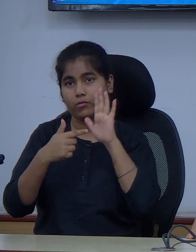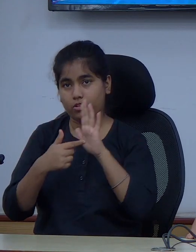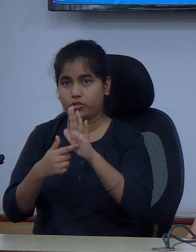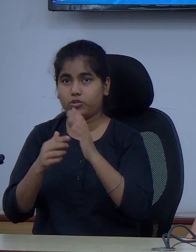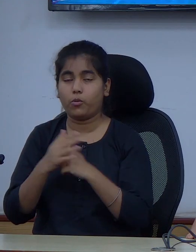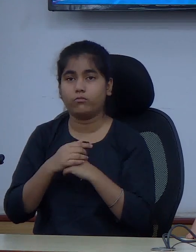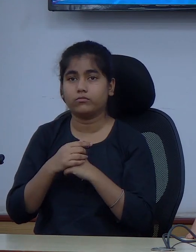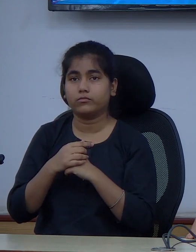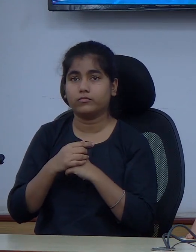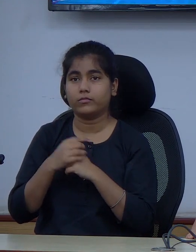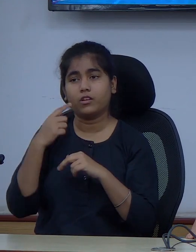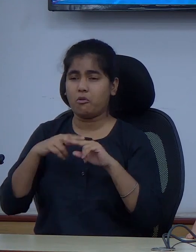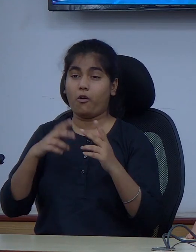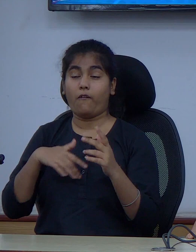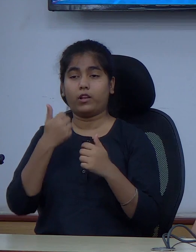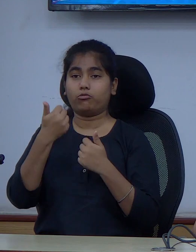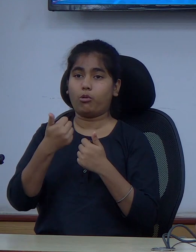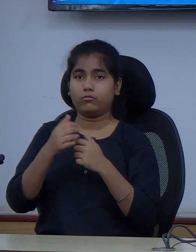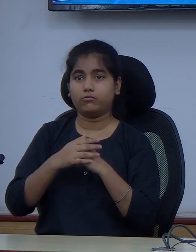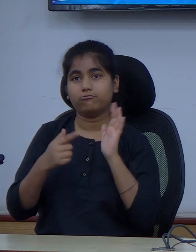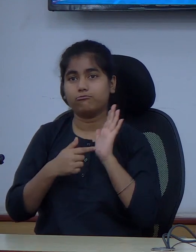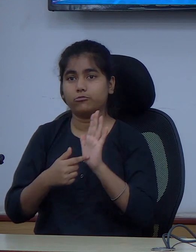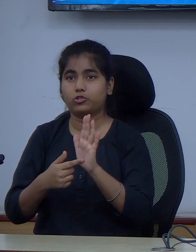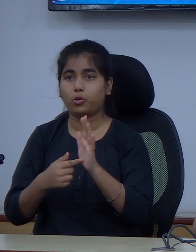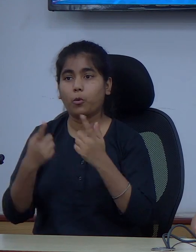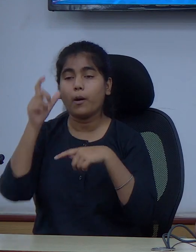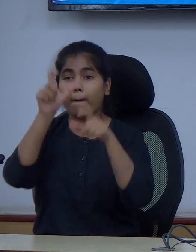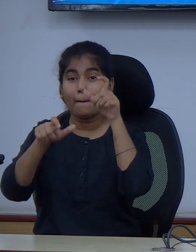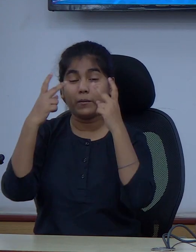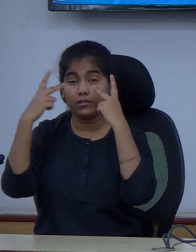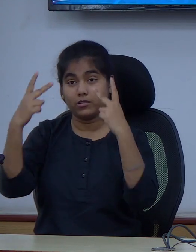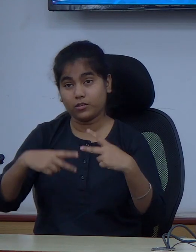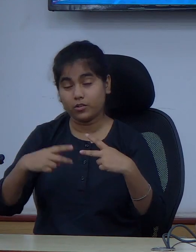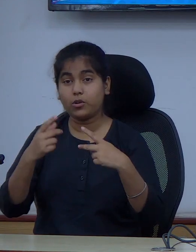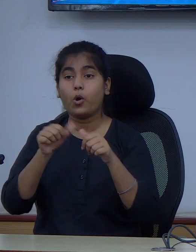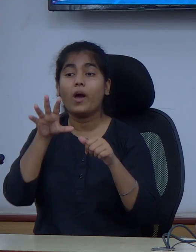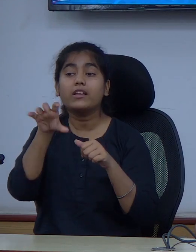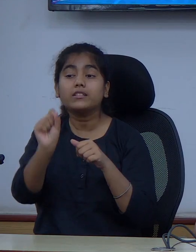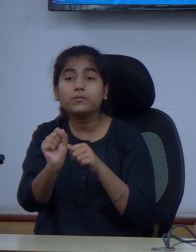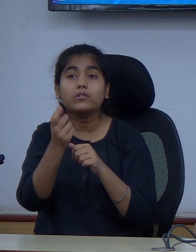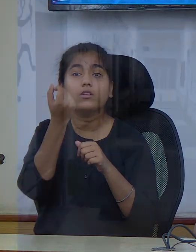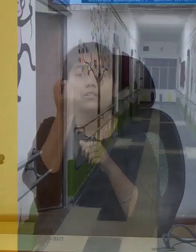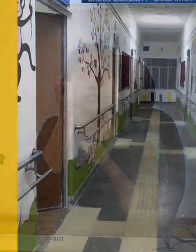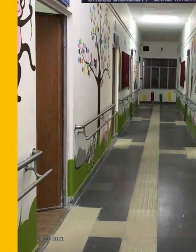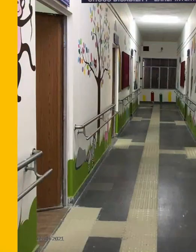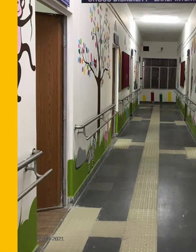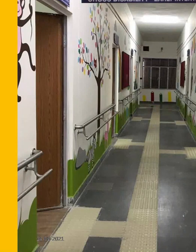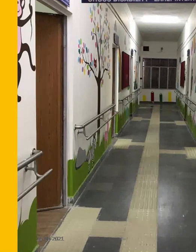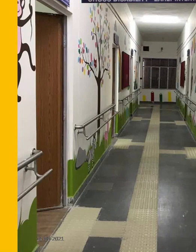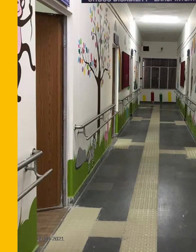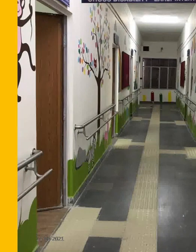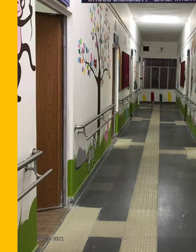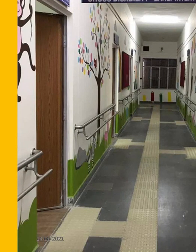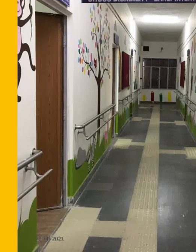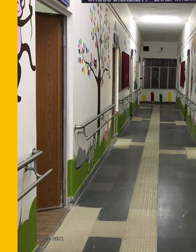आप उसको उचित समझें तो हम अपने दर्शकों को दिखा पाएंगे कि सुगम्यता को समझना कितना आसान है अगर